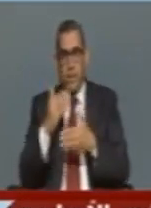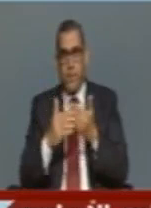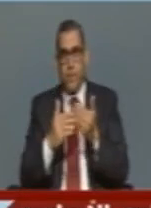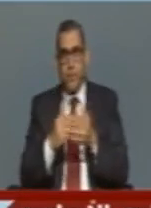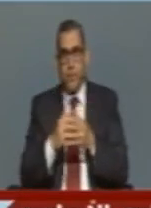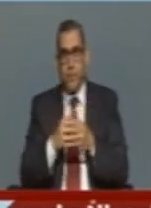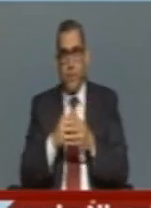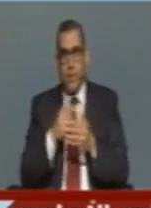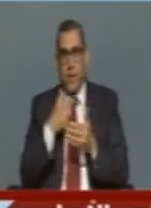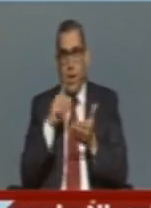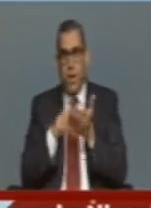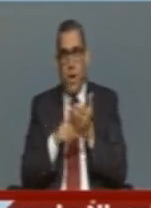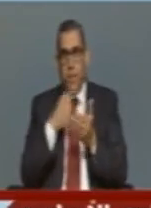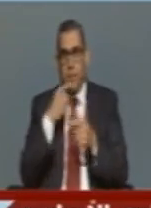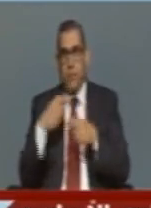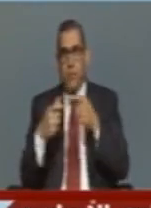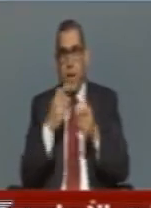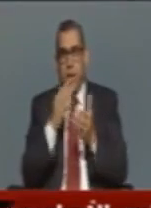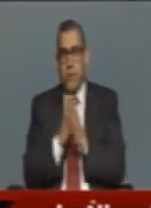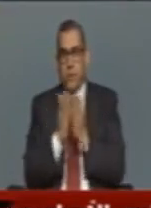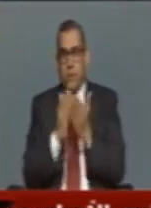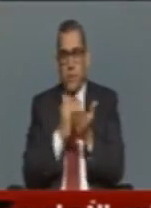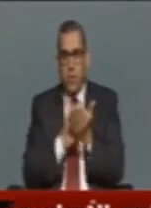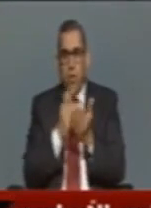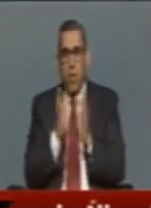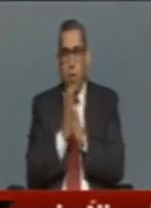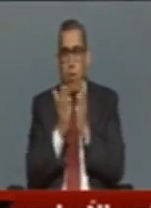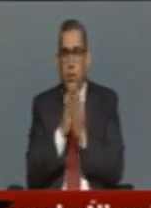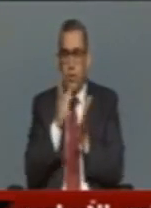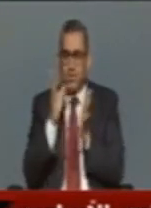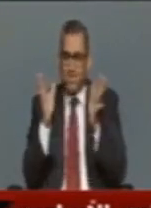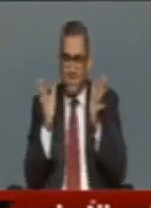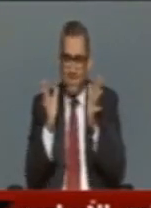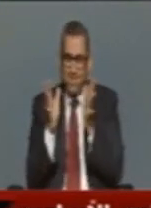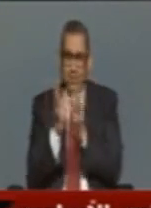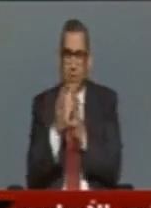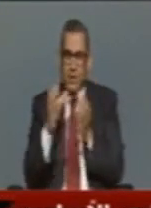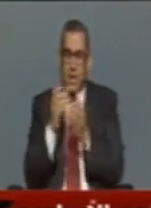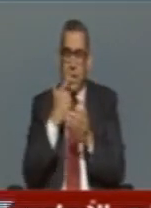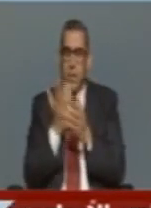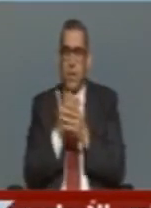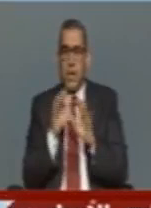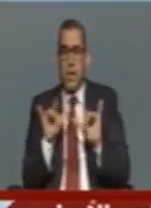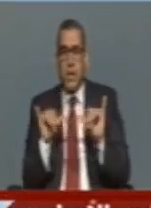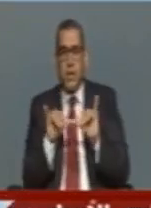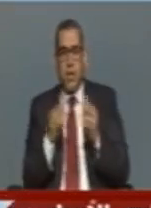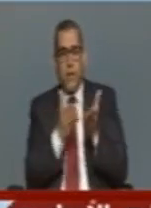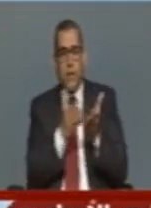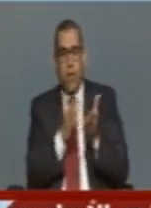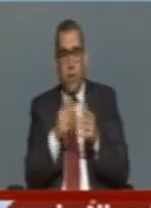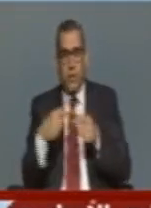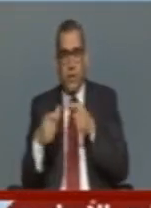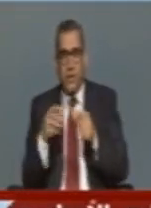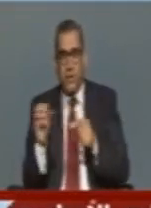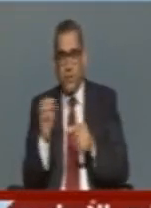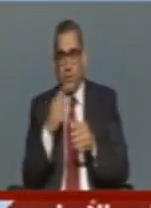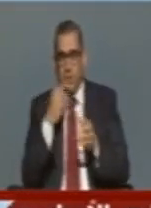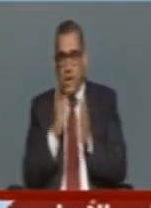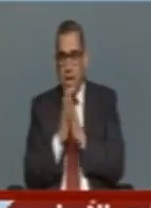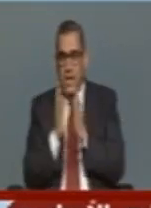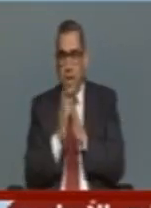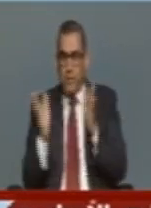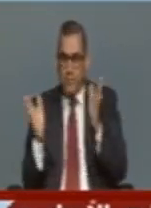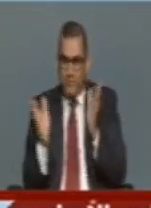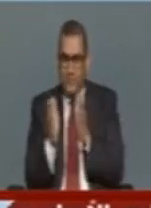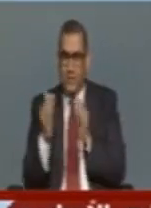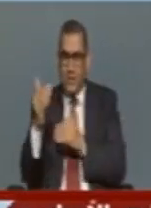لازم الكتب حجمها لازم يقل شويه، في ان انا ببدا احط روابط الكترونيه في الكتب في بحيث ان حجم الكتاب يبدا يبقى